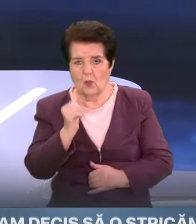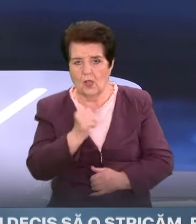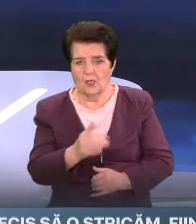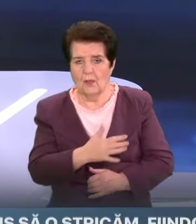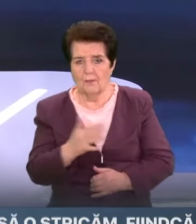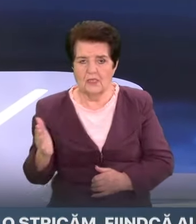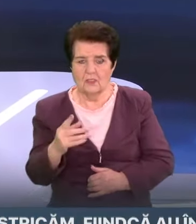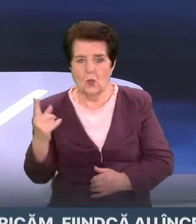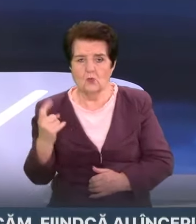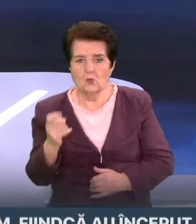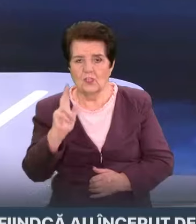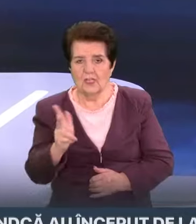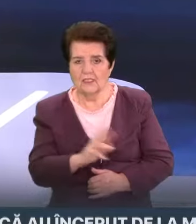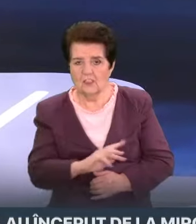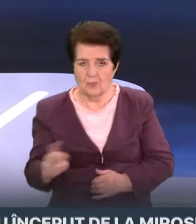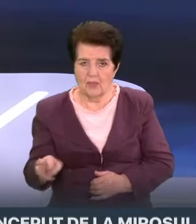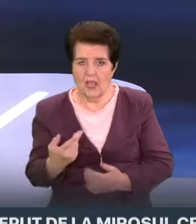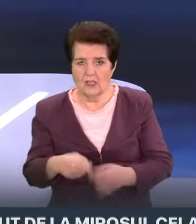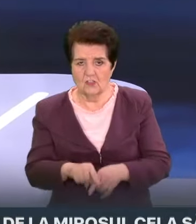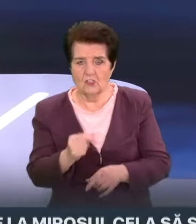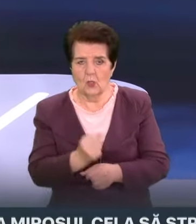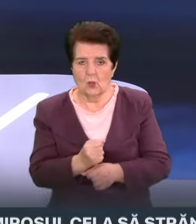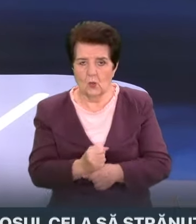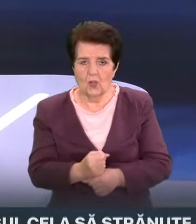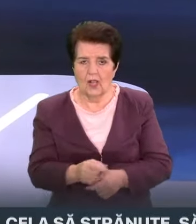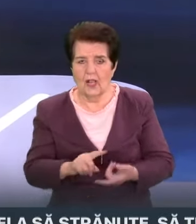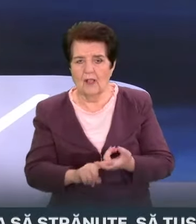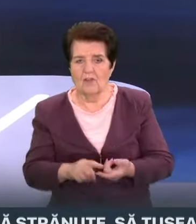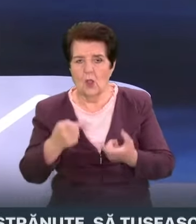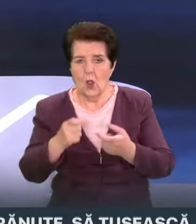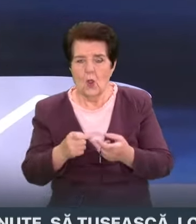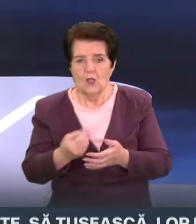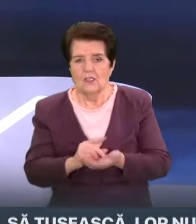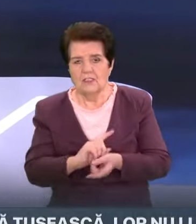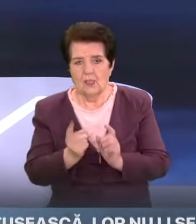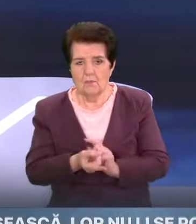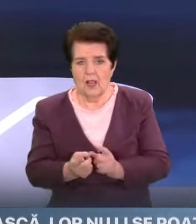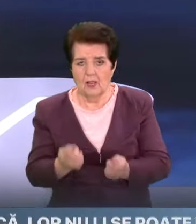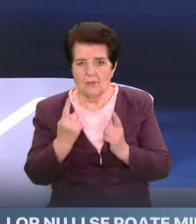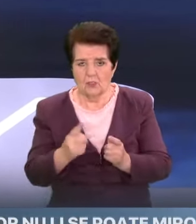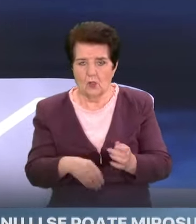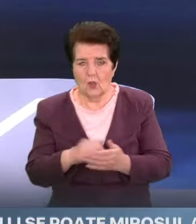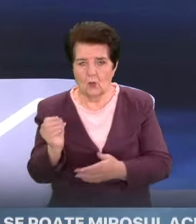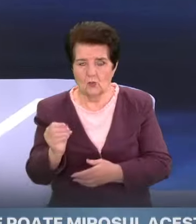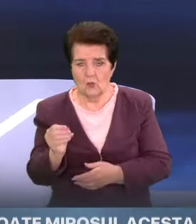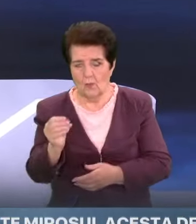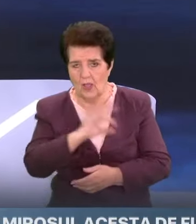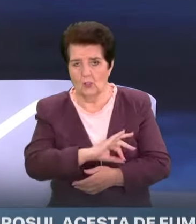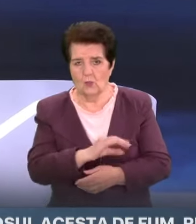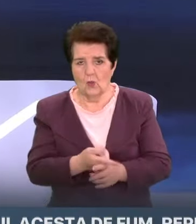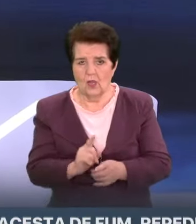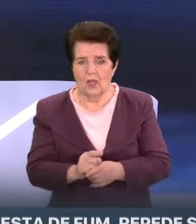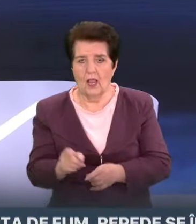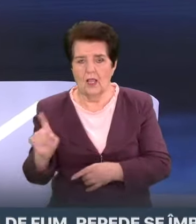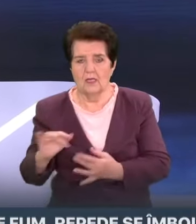peste 130.000. Acest lucru reflectă o schimbare majoră în comportamentul consumatorilor. În mediul urban,